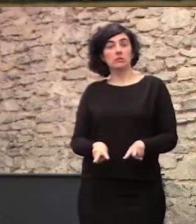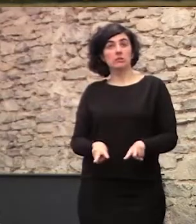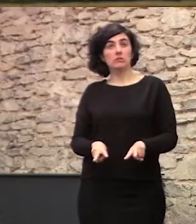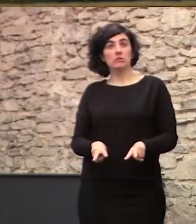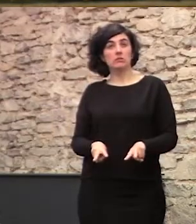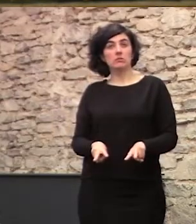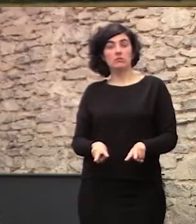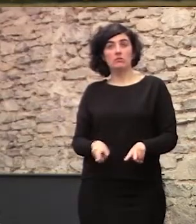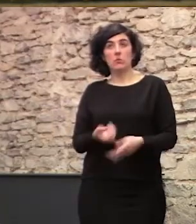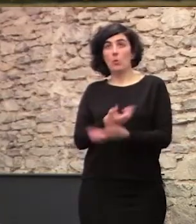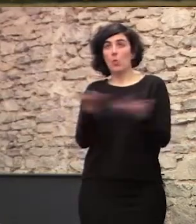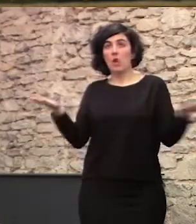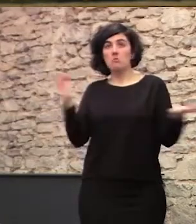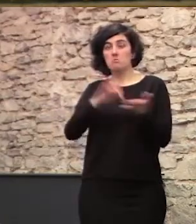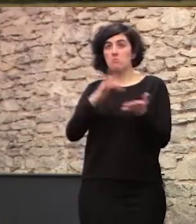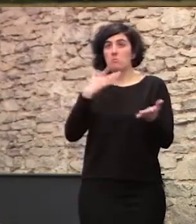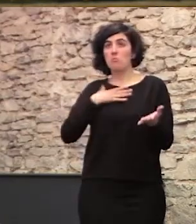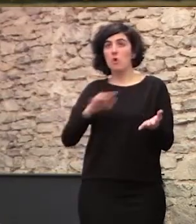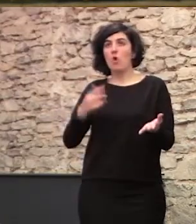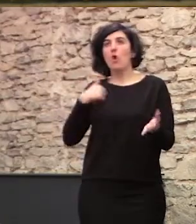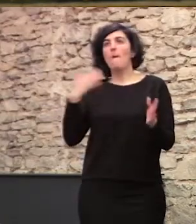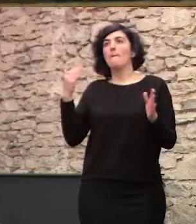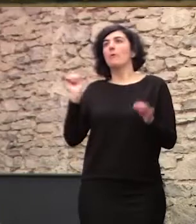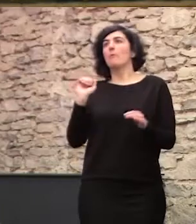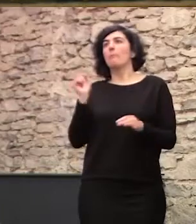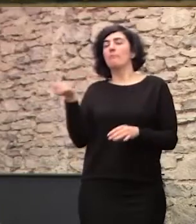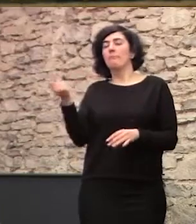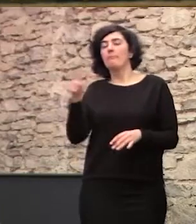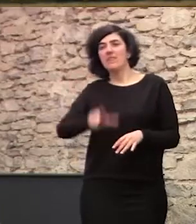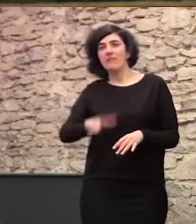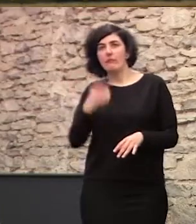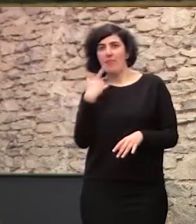eta nik erabiltzen dut, bueno, metafora bezala edo